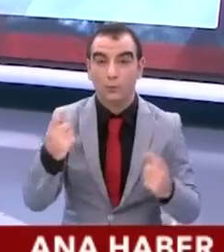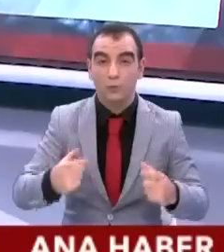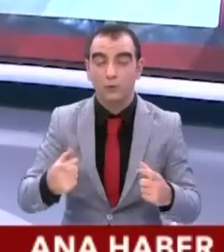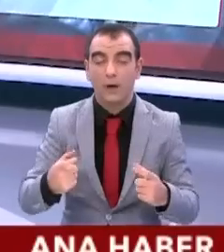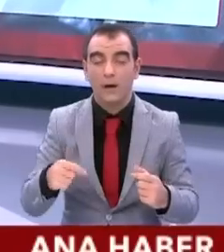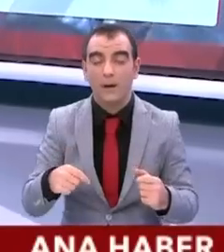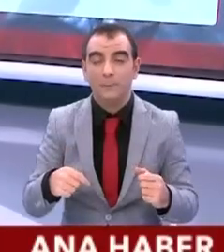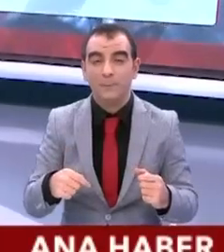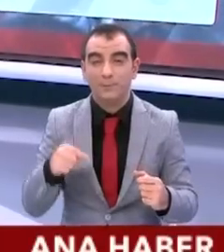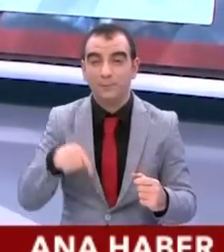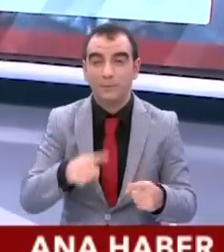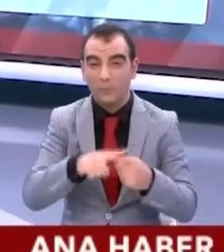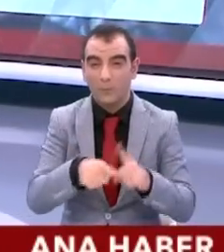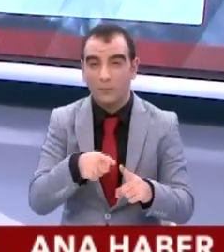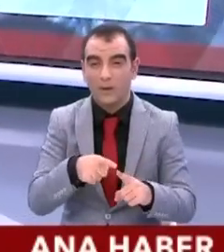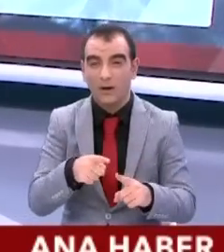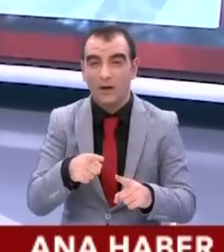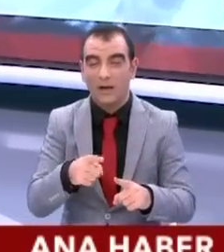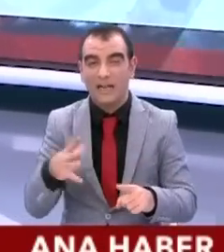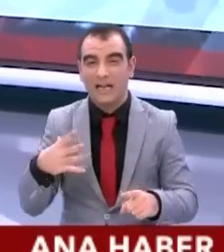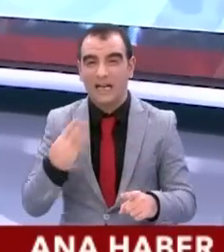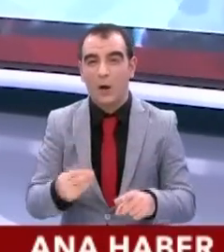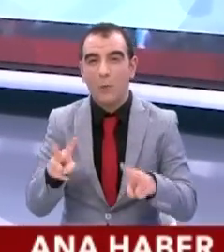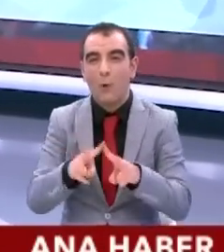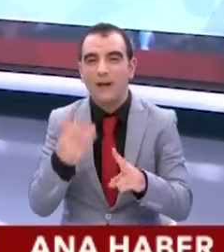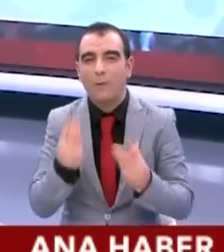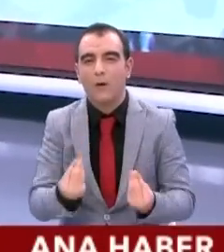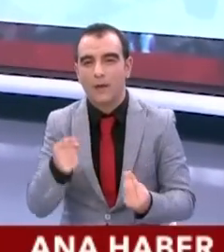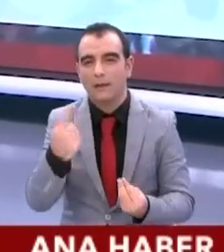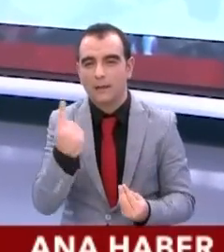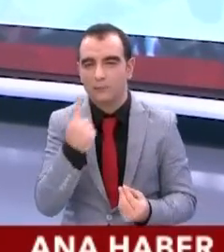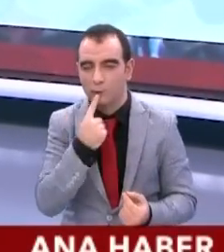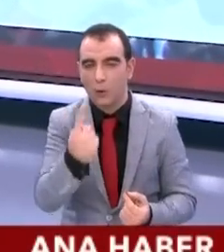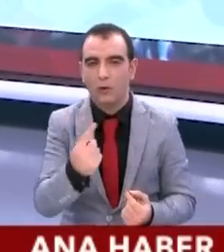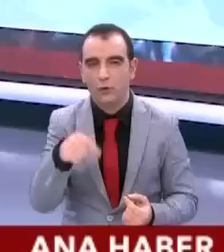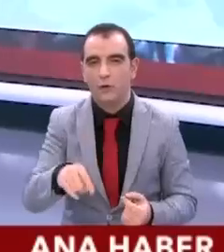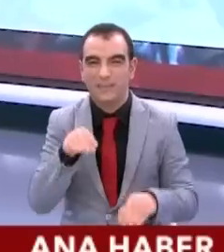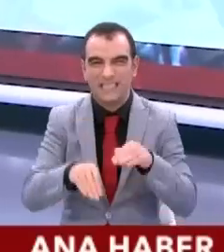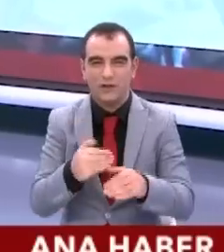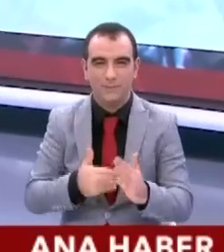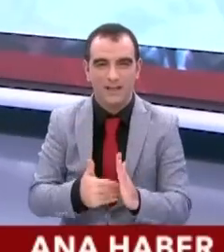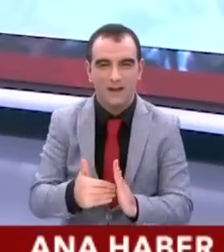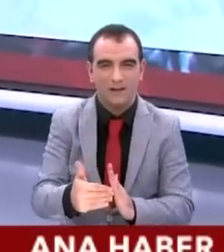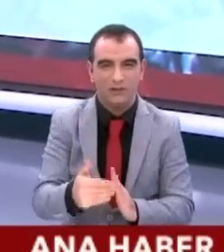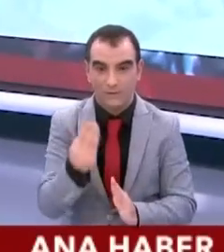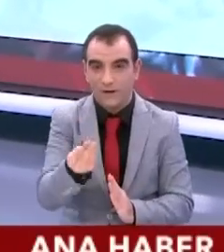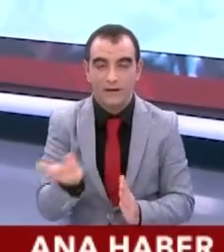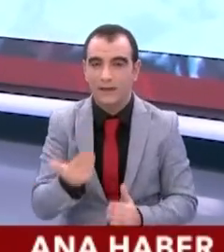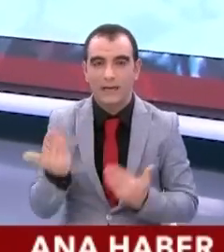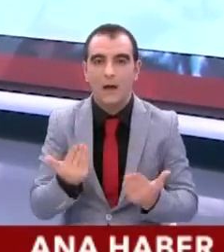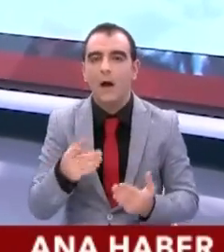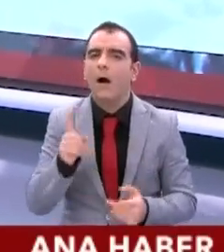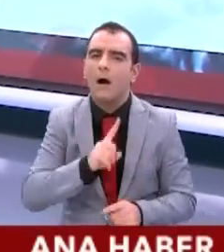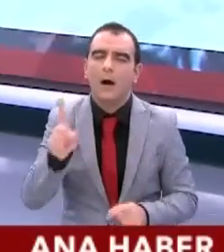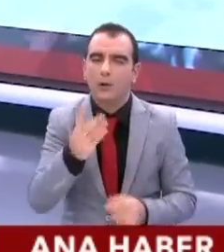Hani iktidara muhalif olanların olası sorgulamalar açısından söylüyorum ya işte seçim yaklaştıkça mı verilecek falan Hayır böyle